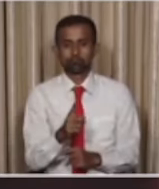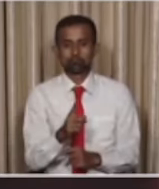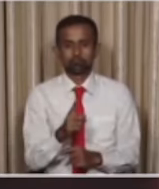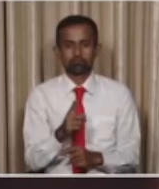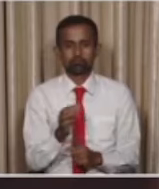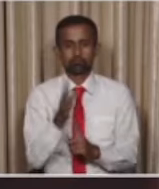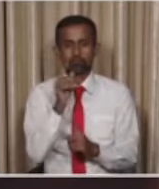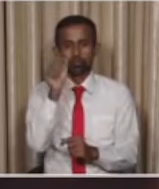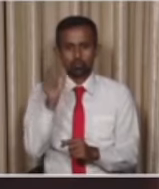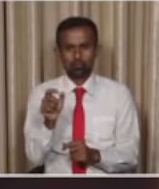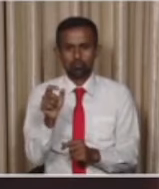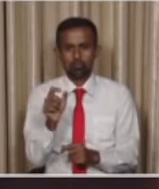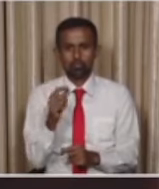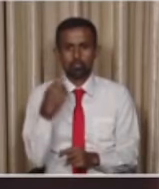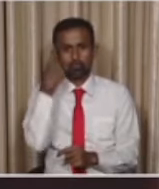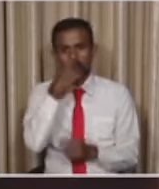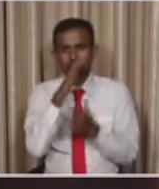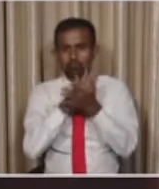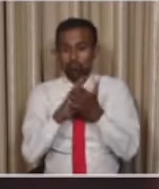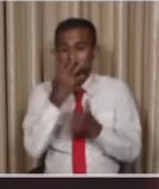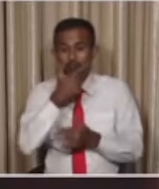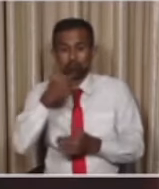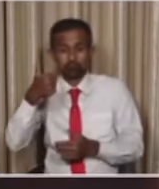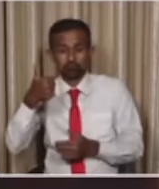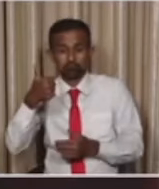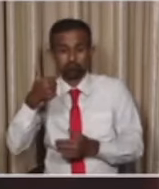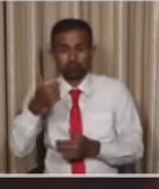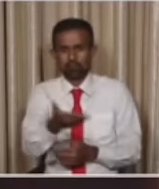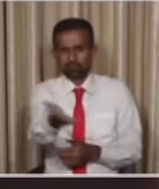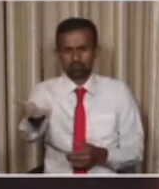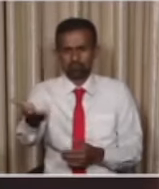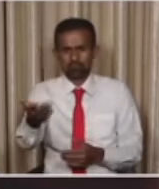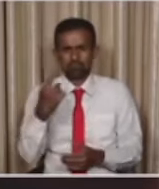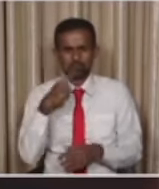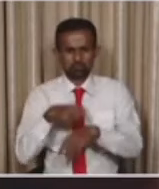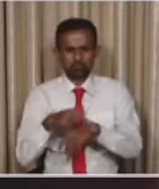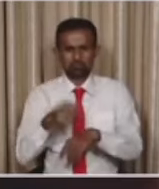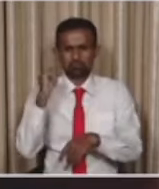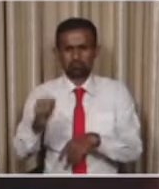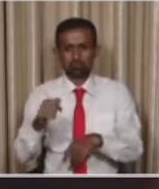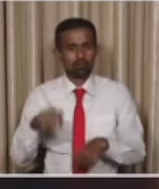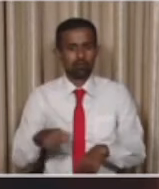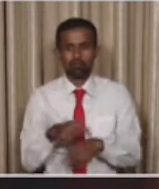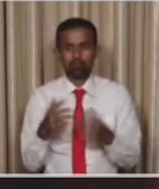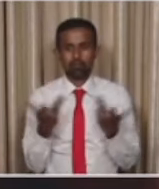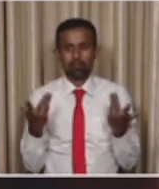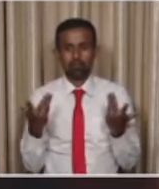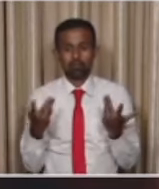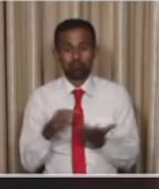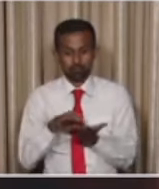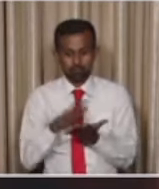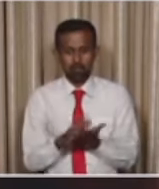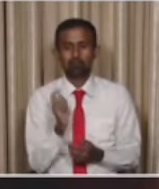මොකද? ජනාධිපතිතුමාගේ බලන්න මූණ පිරිසිදු වෙලා ලස්සන වෙලා ඔය පැත්තේ ඉදිනේ මස්ත බාල්දු තිබ්බේ. දැන් නැහැ. දැන්